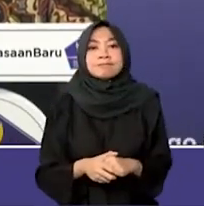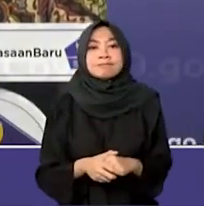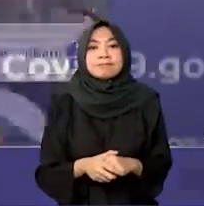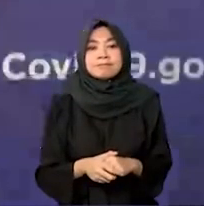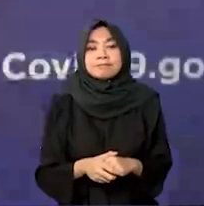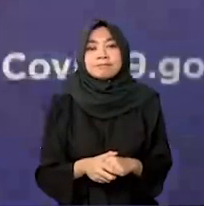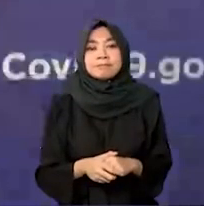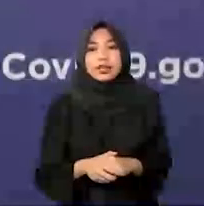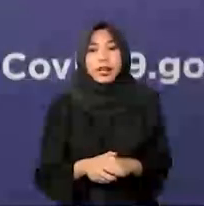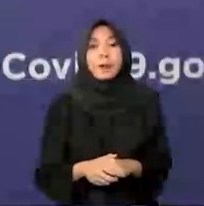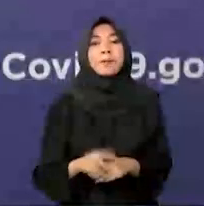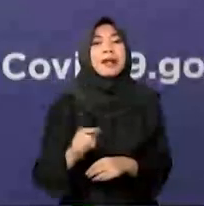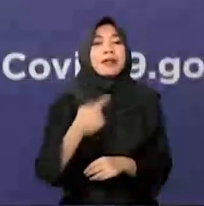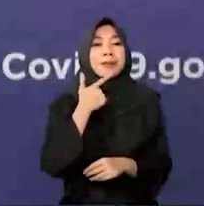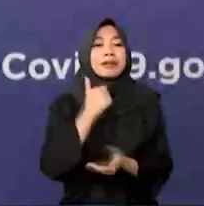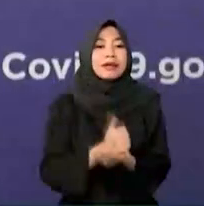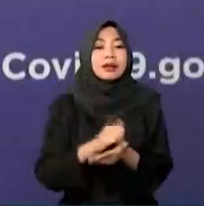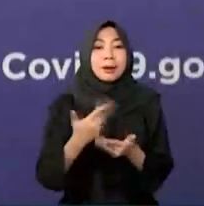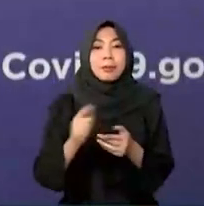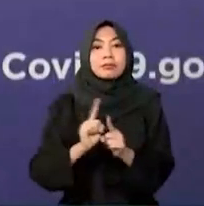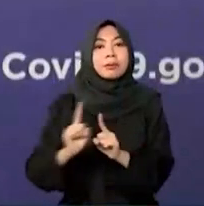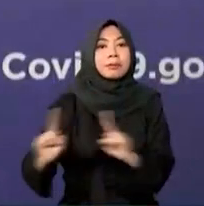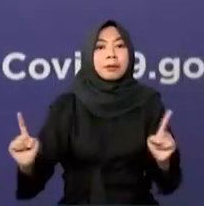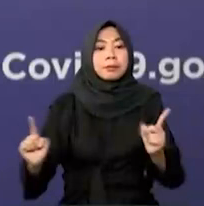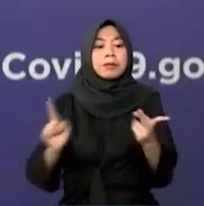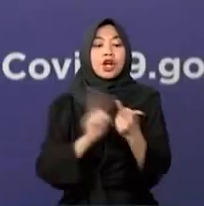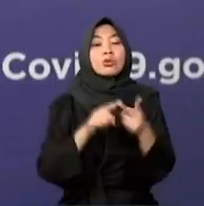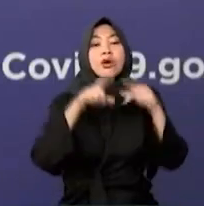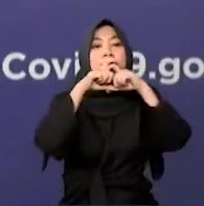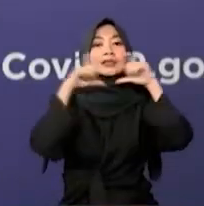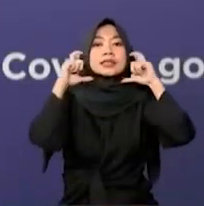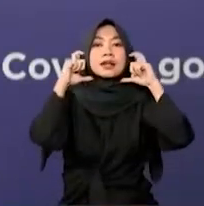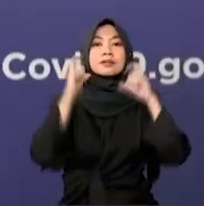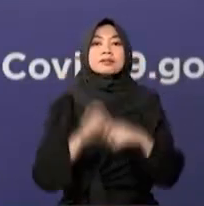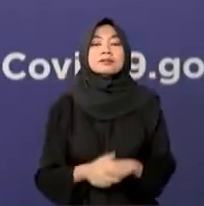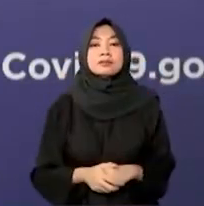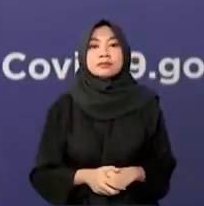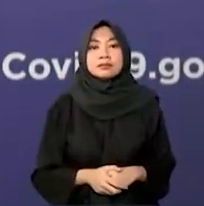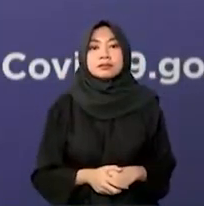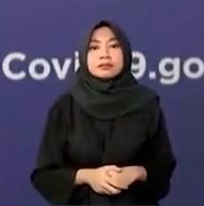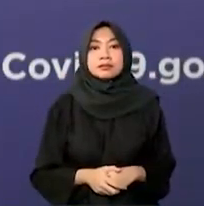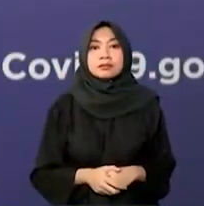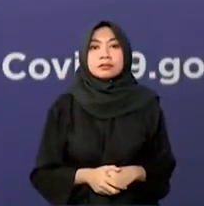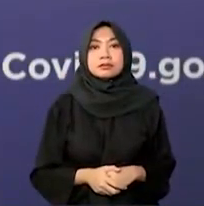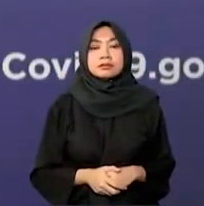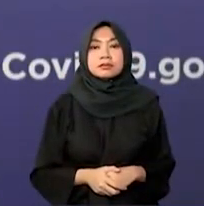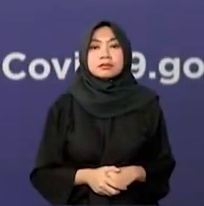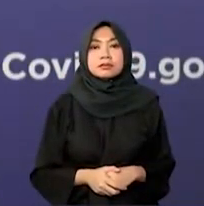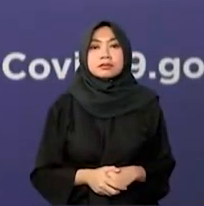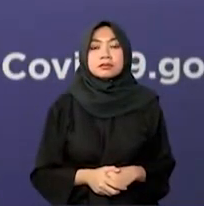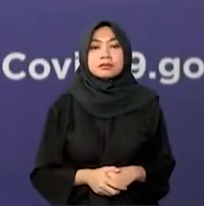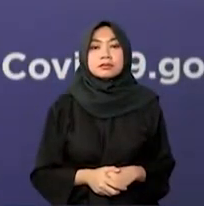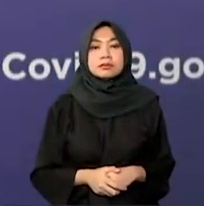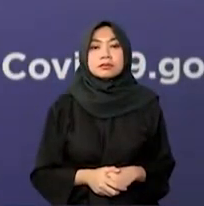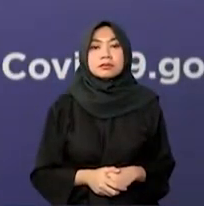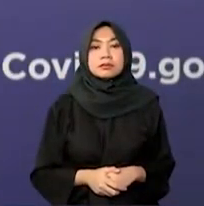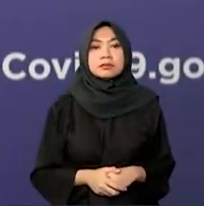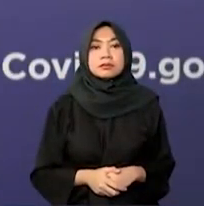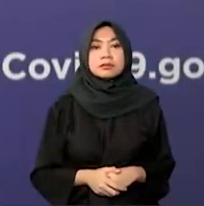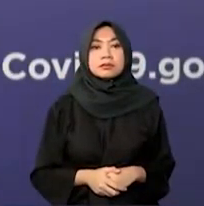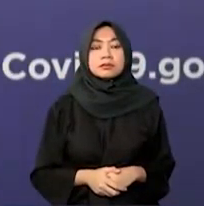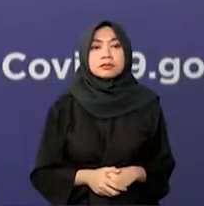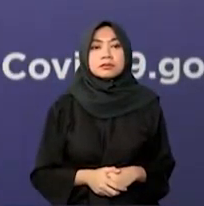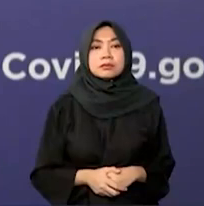jarak ini menjadi kunci disamping menggunakan masker ada beberapa hal yang beberapa